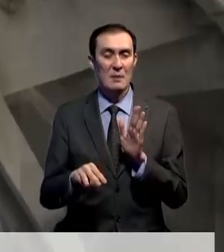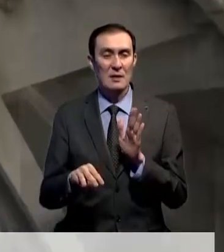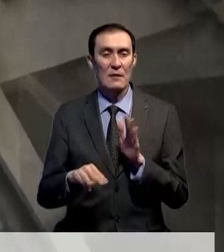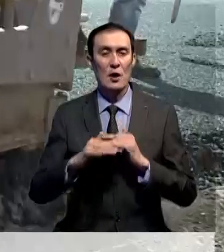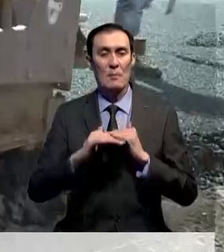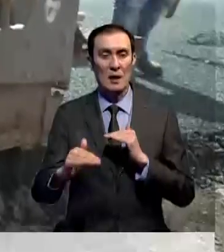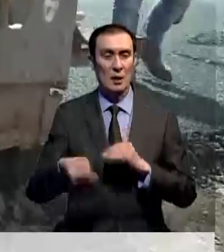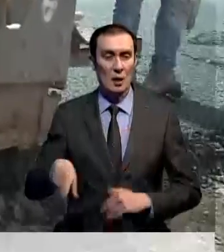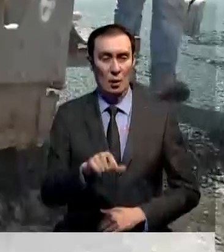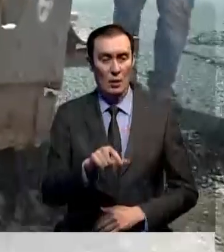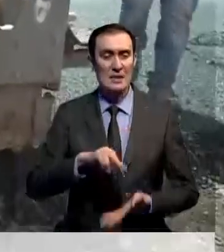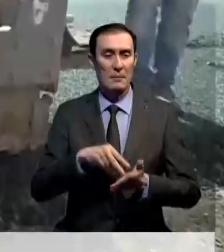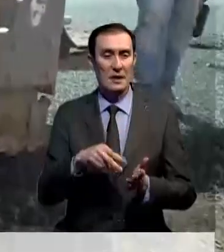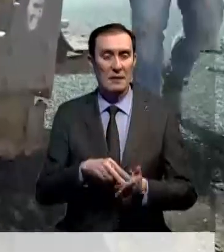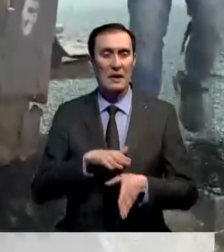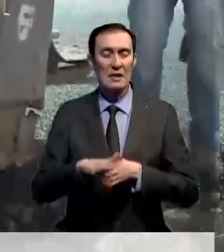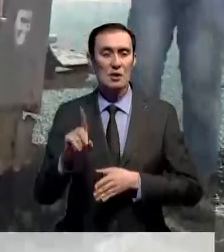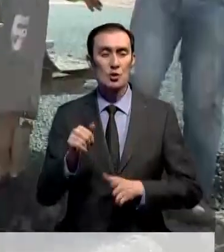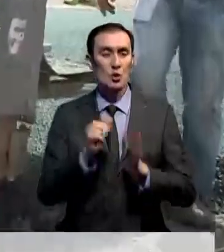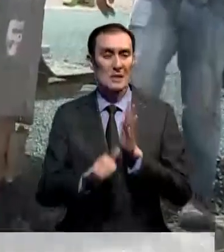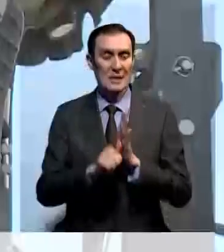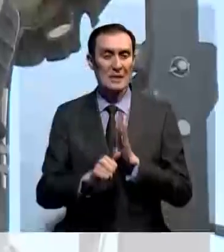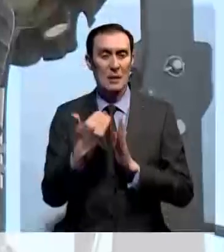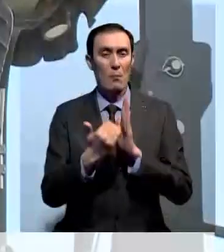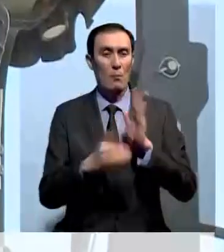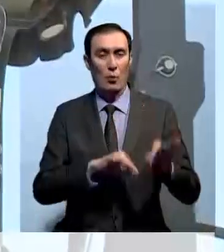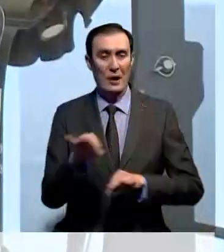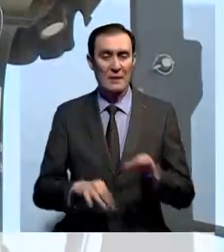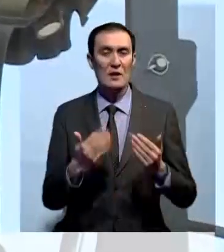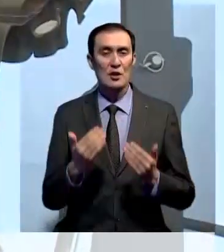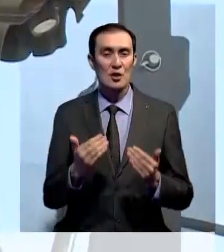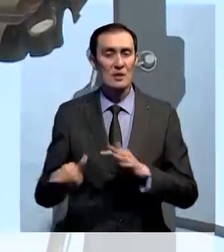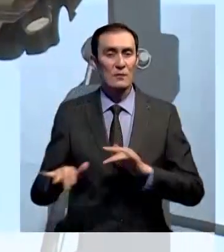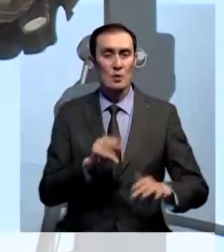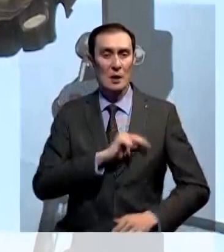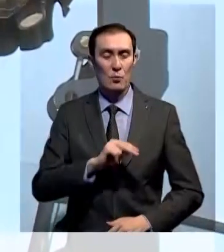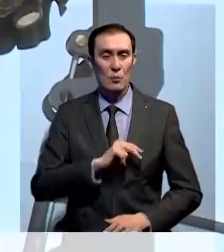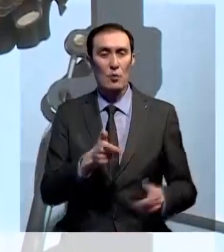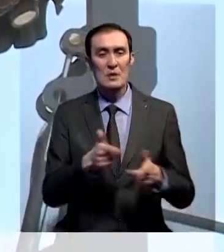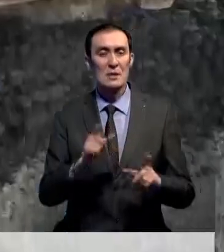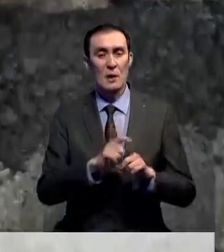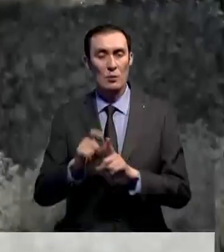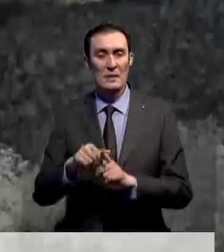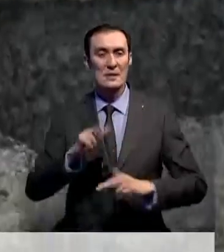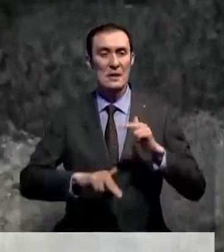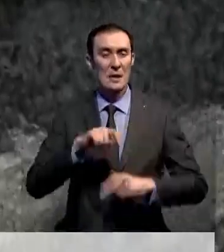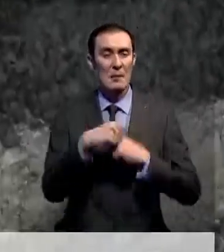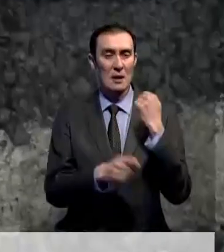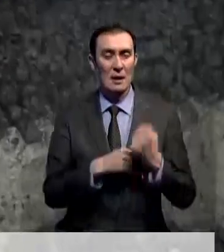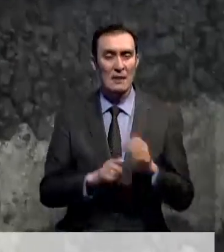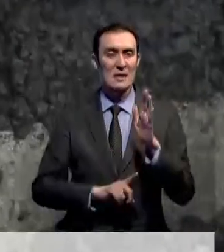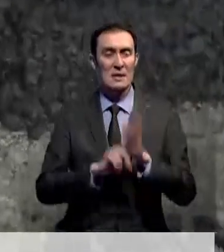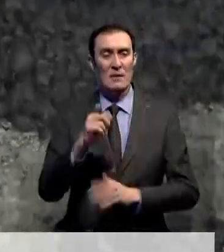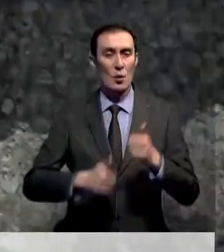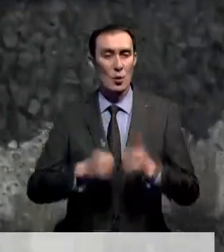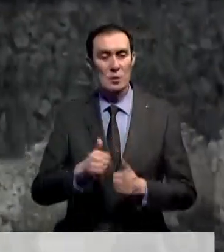километров дорожного полотна. Запланирована реализация 160 проектов. Сейчас ведутся работы по заготовке строительных материалов.